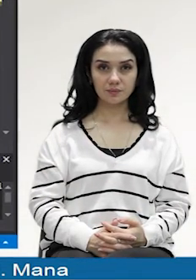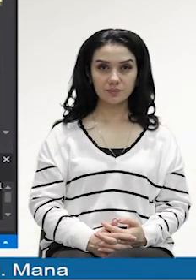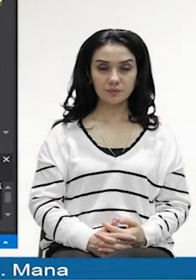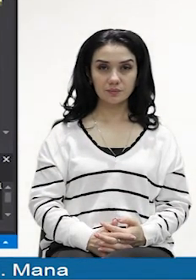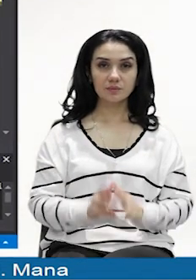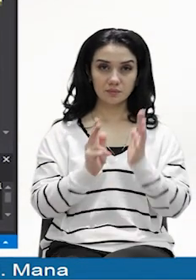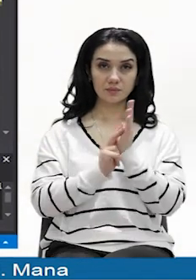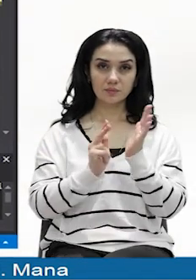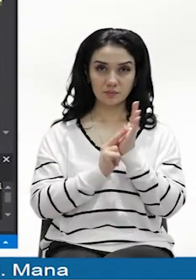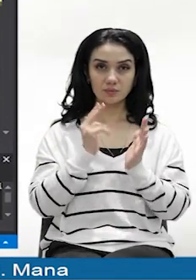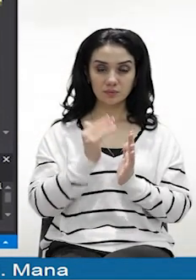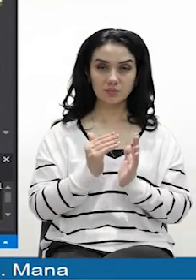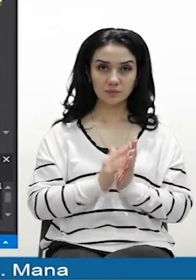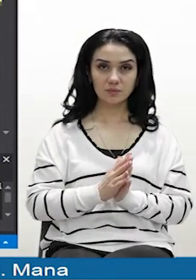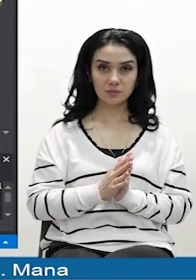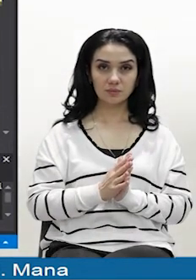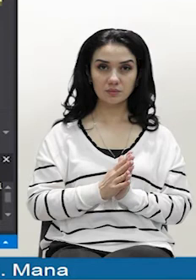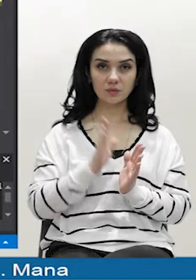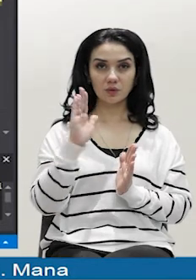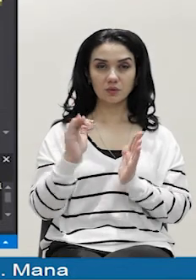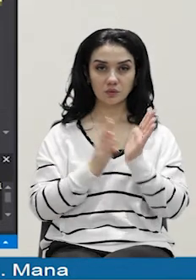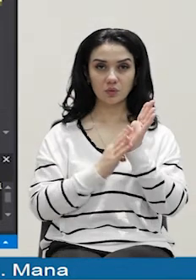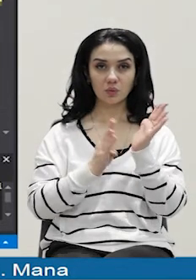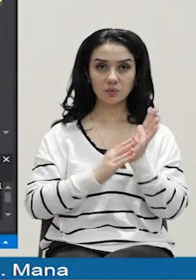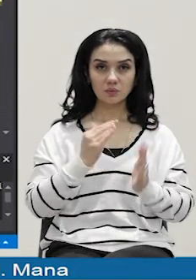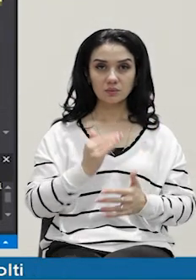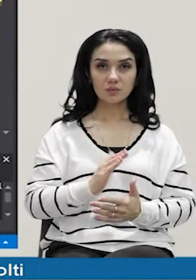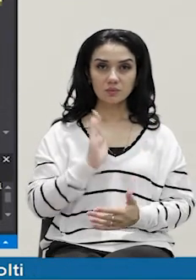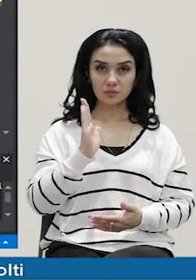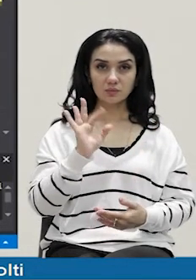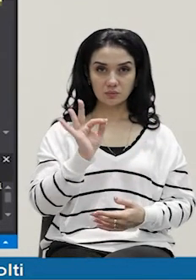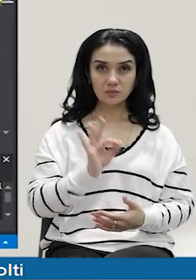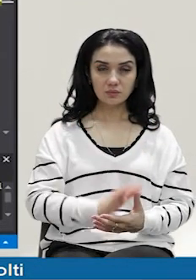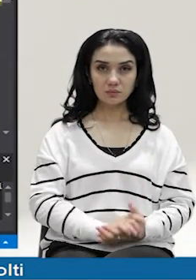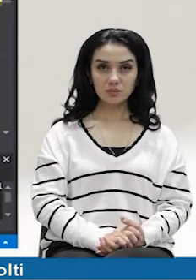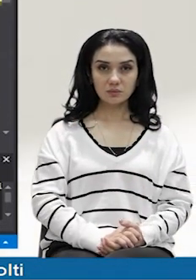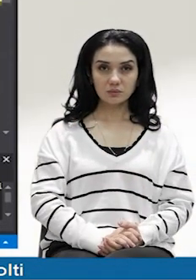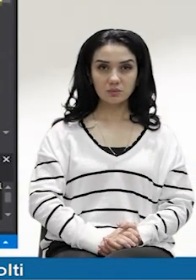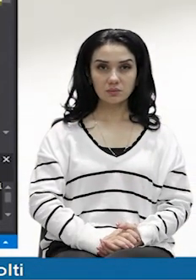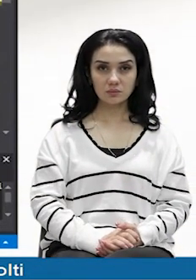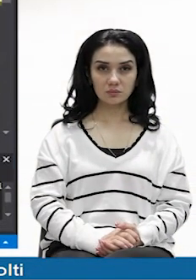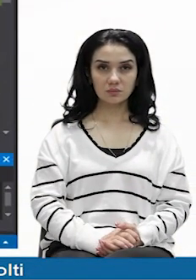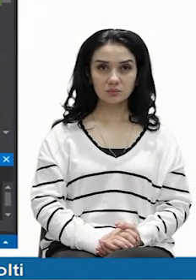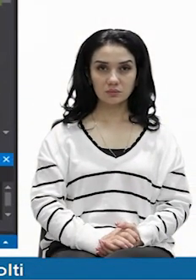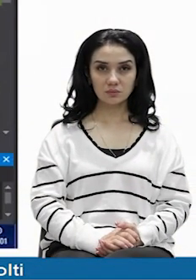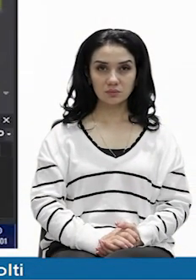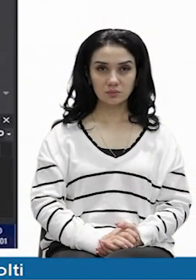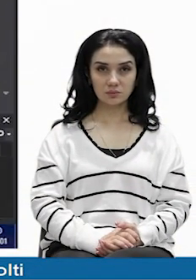7, 8 va 9 bo'ladi, to'g'rimi? Mana tekshirib ko'ramiz endi qilgan